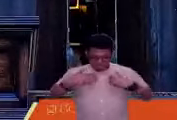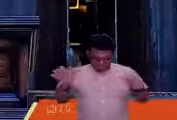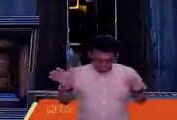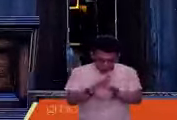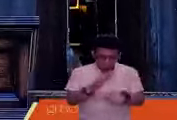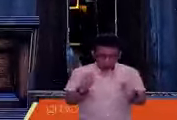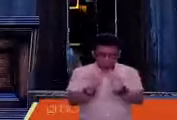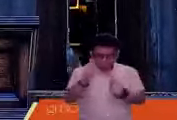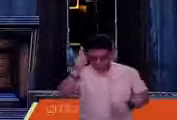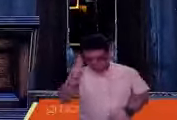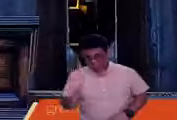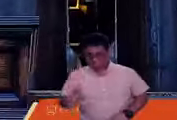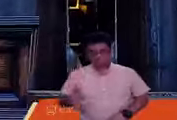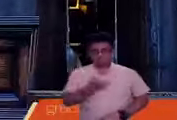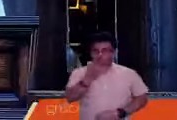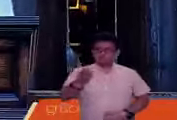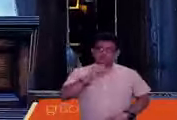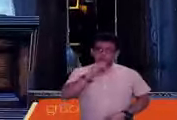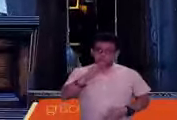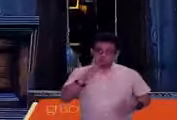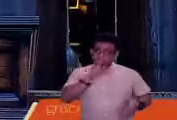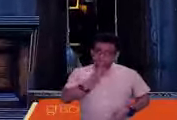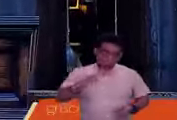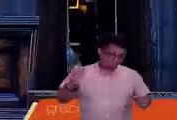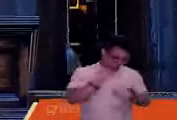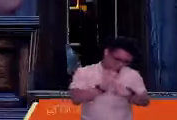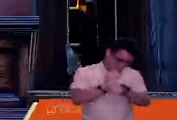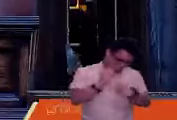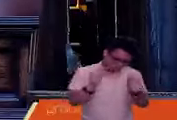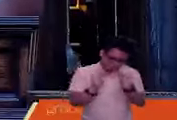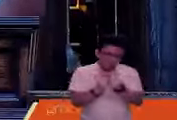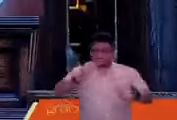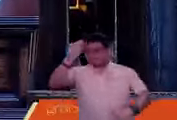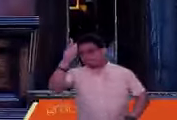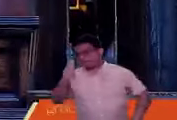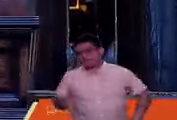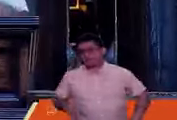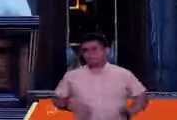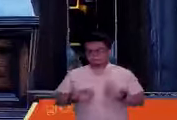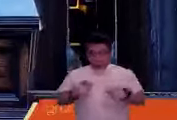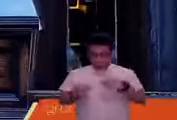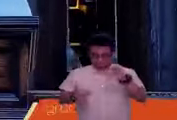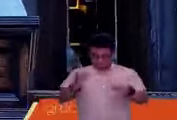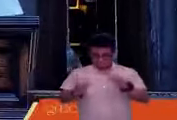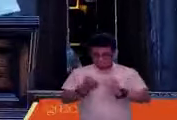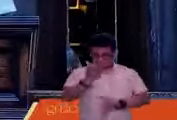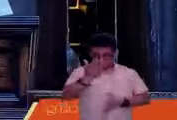will not be working totally for God. But if you are possessed by God,